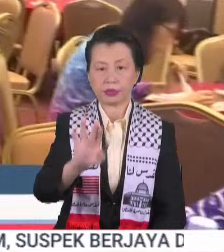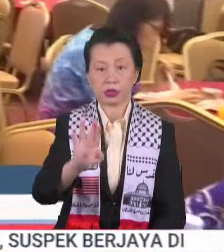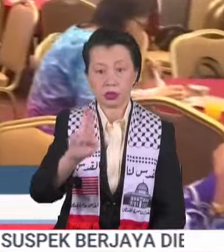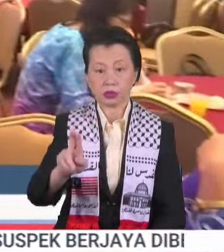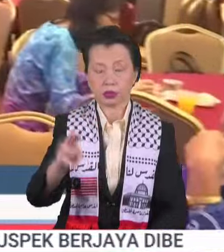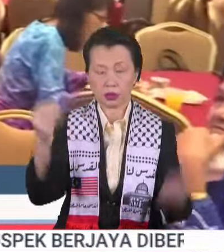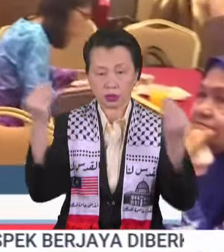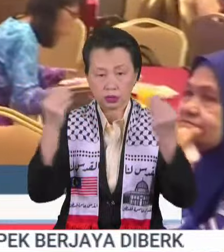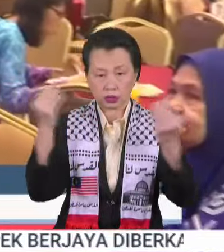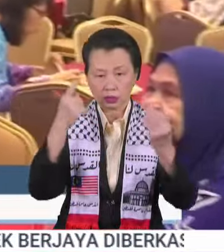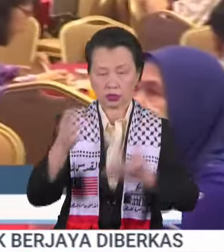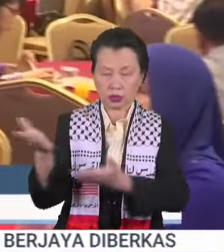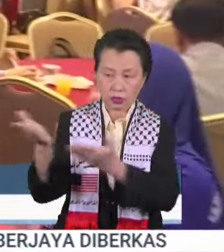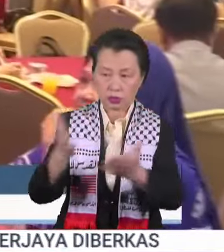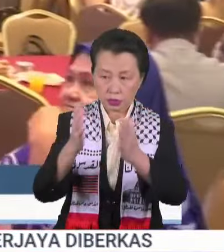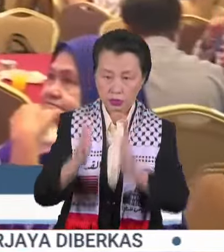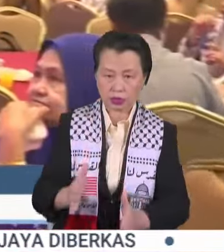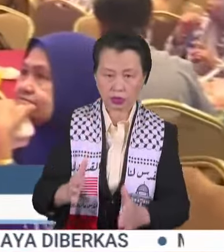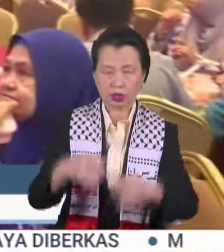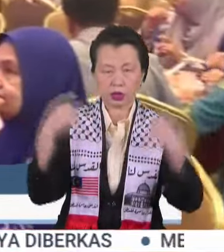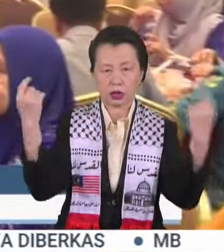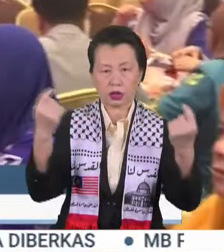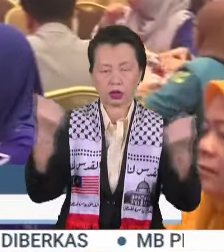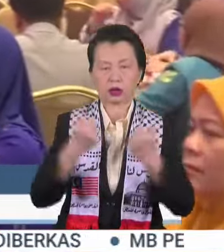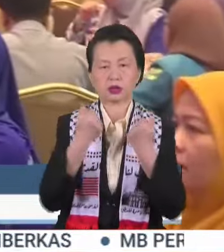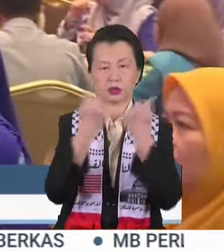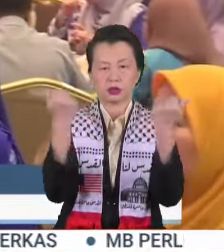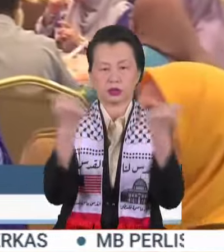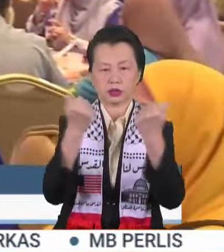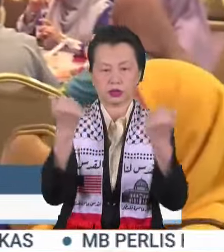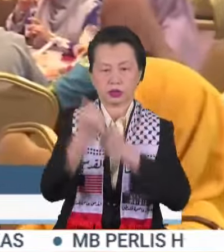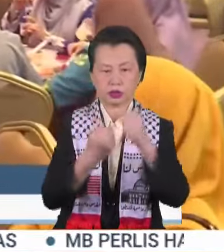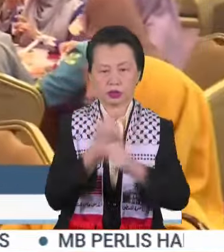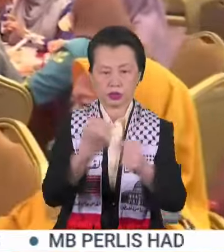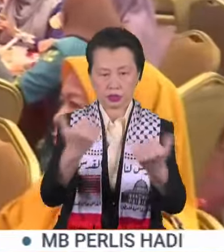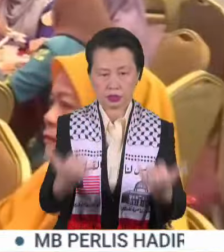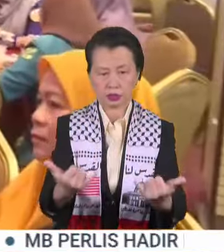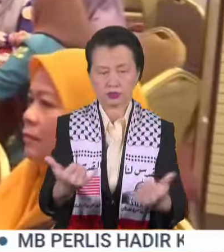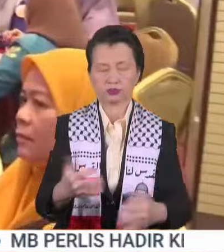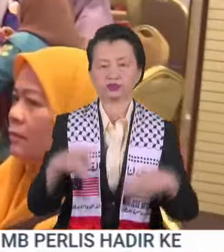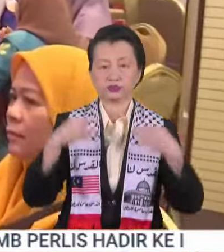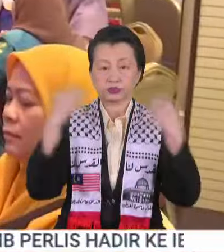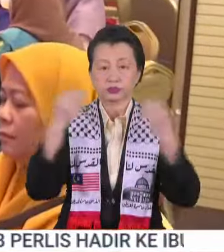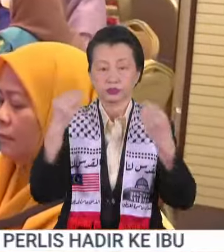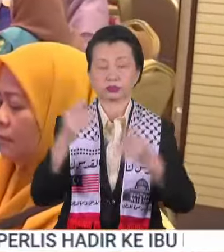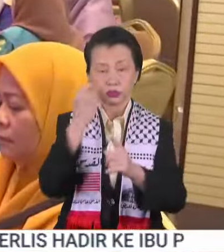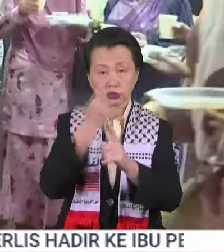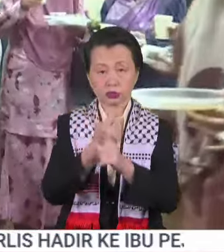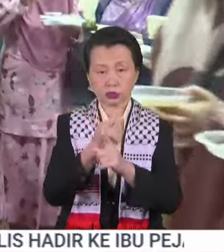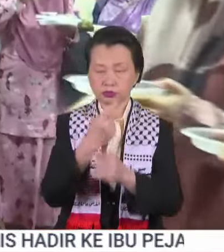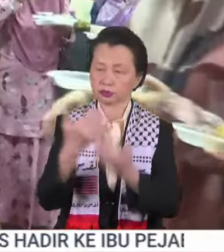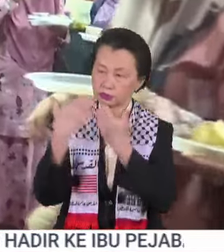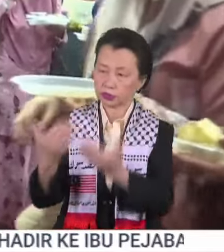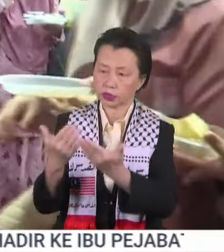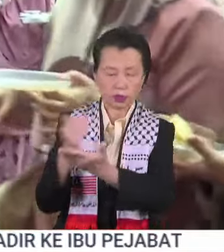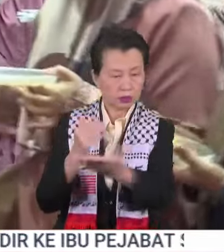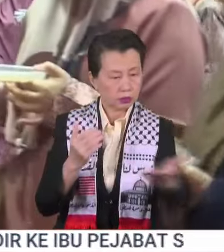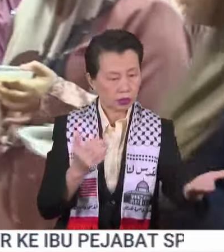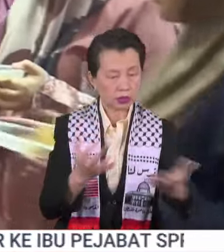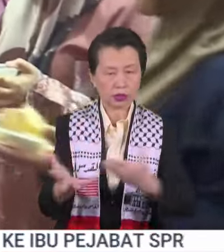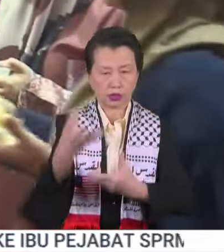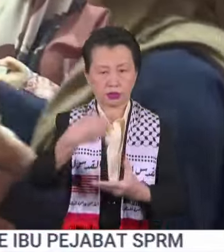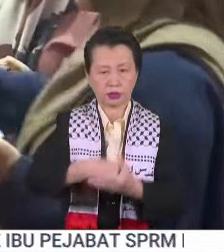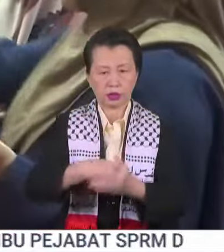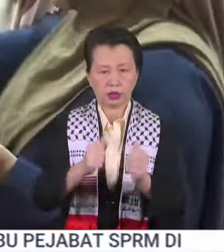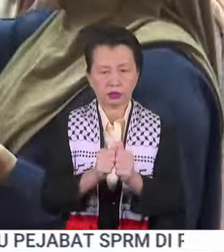diadakan bagi meraihkan pelanggan-pelanggan bersempena sambutan Aidilfitri pada tahun ini. Majlis ini juga bertujuan untuk menghargai mereka yang terlibat